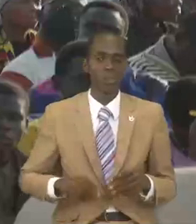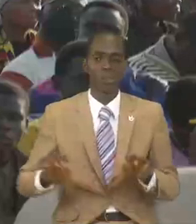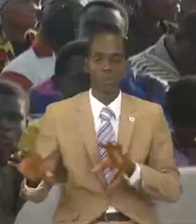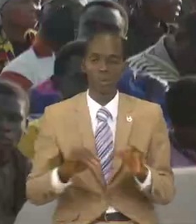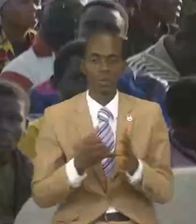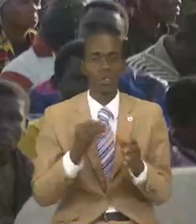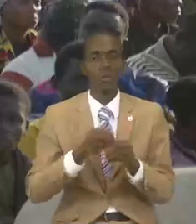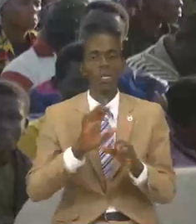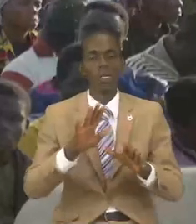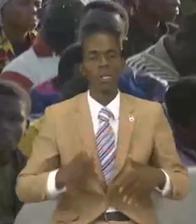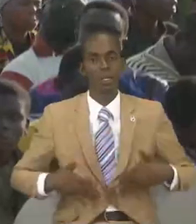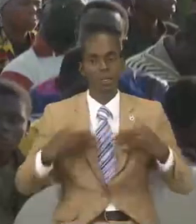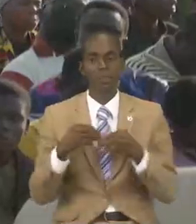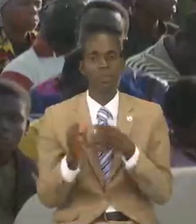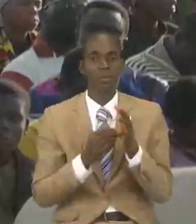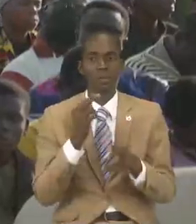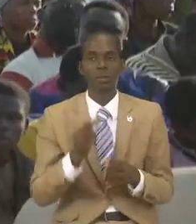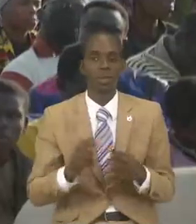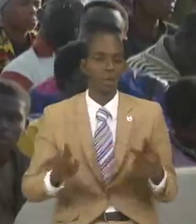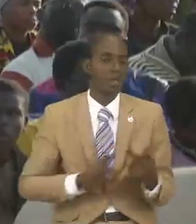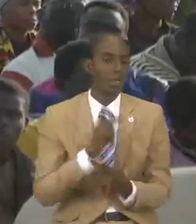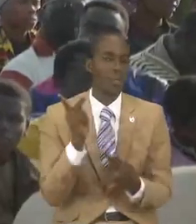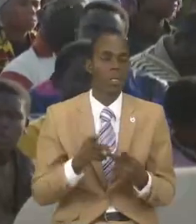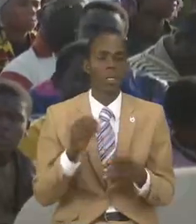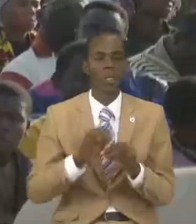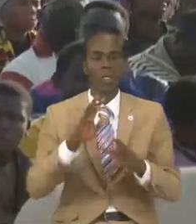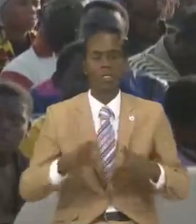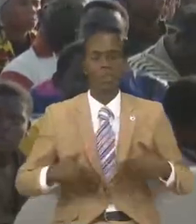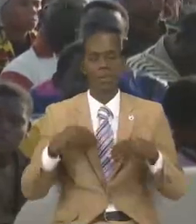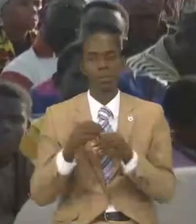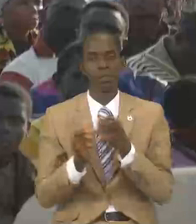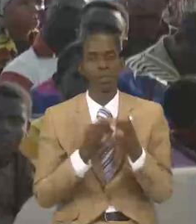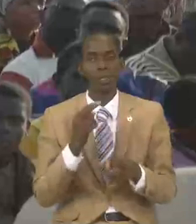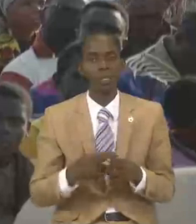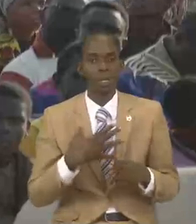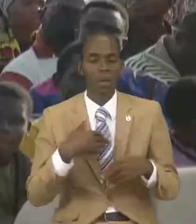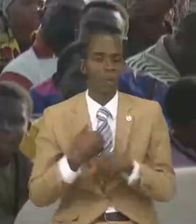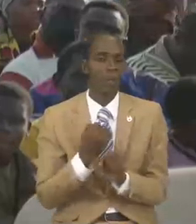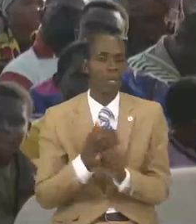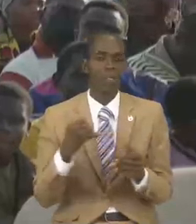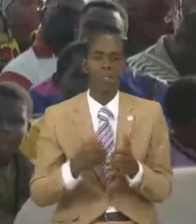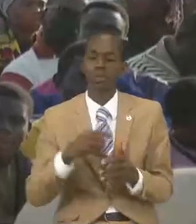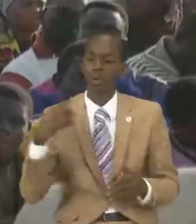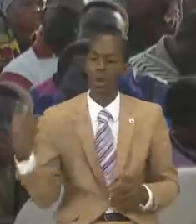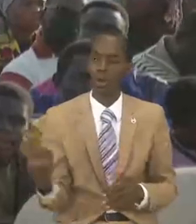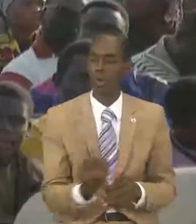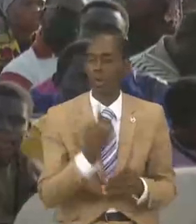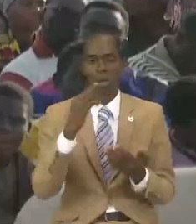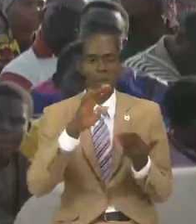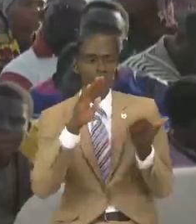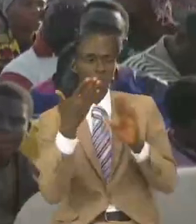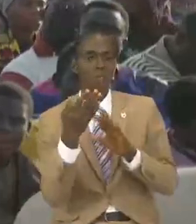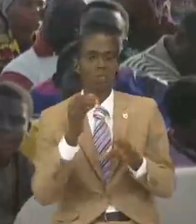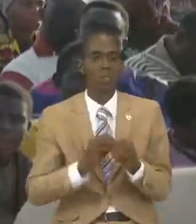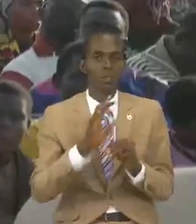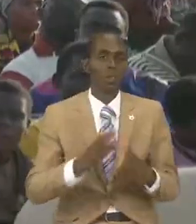Le Seigneur l'accomplit dans ta vie, l'achève dans ta vie, et le rend présent dans